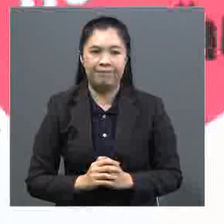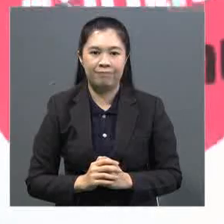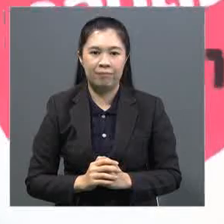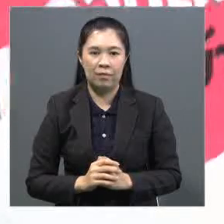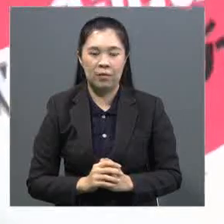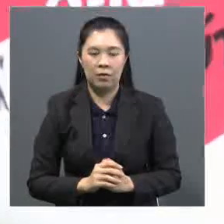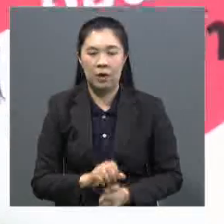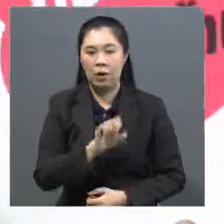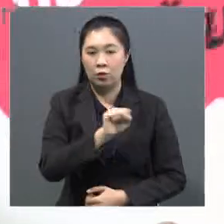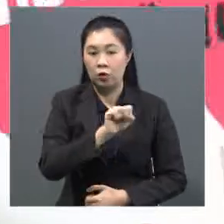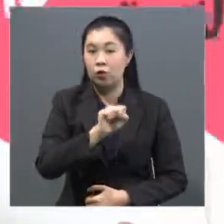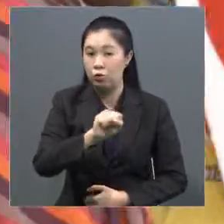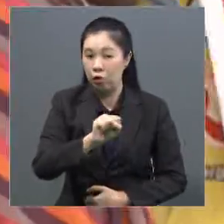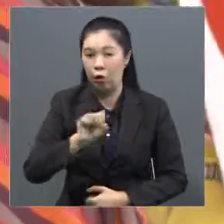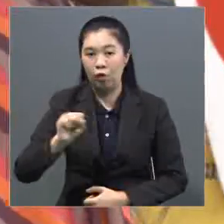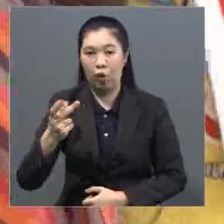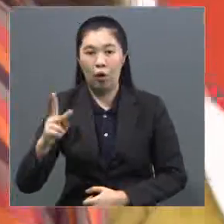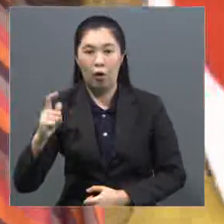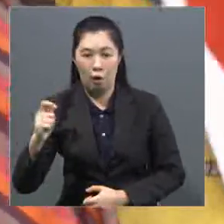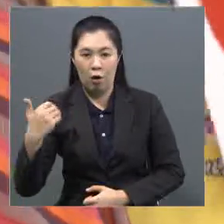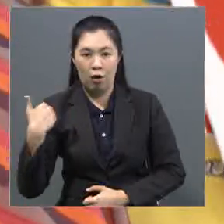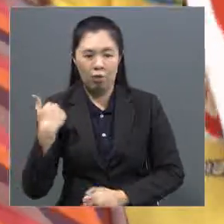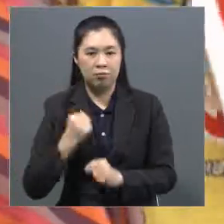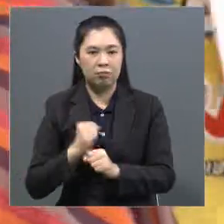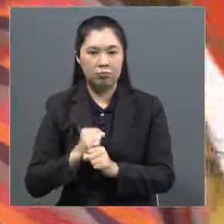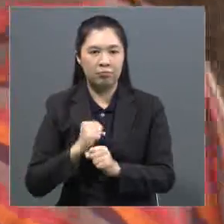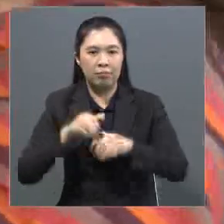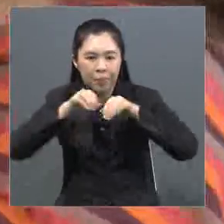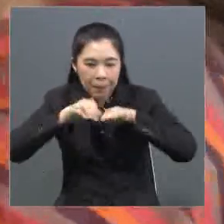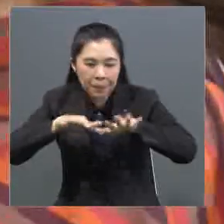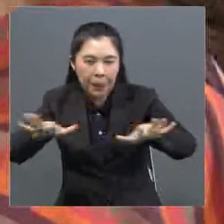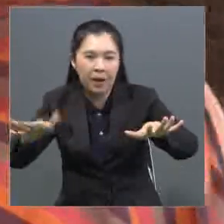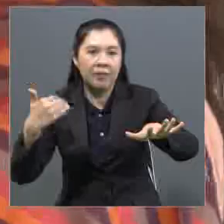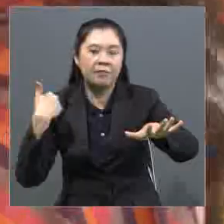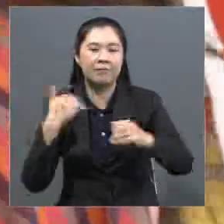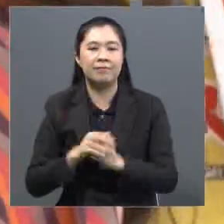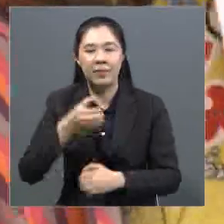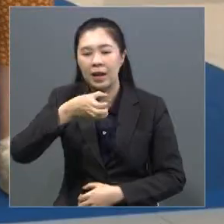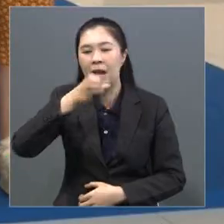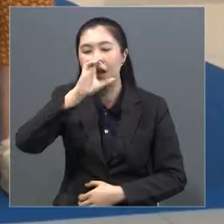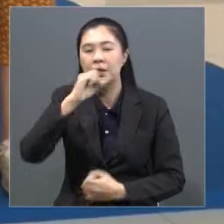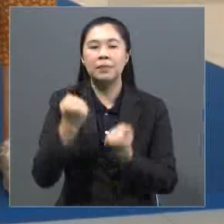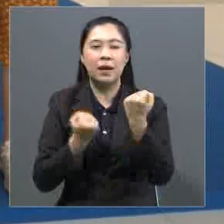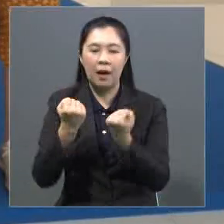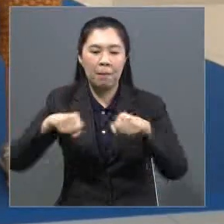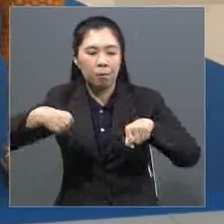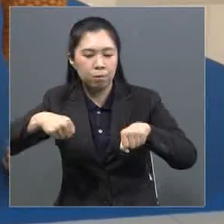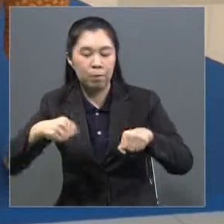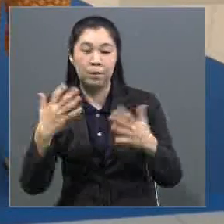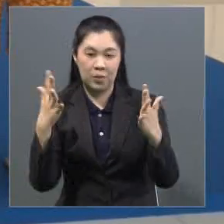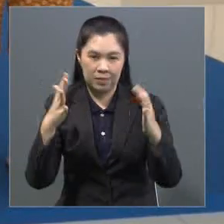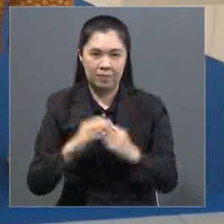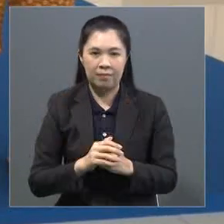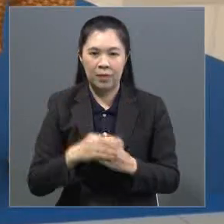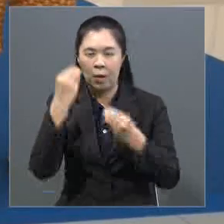สคอแล้วก็สสสเขาร่วมกันผลิตสปอตรณรงค์สื่อสารภายใต้แคมเปญดื่มไม่ขับกลับบ้านปลอดภัยดื่ม